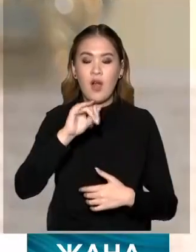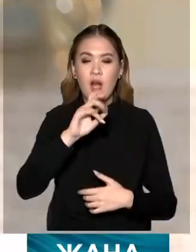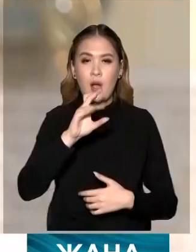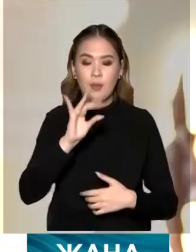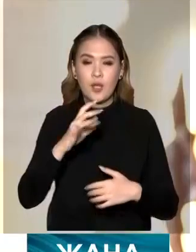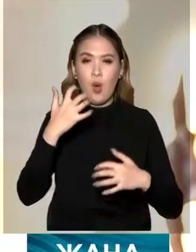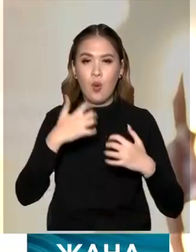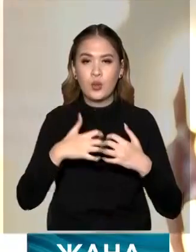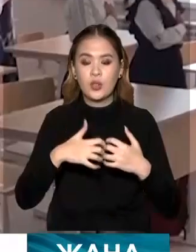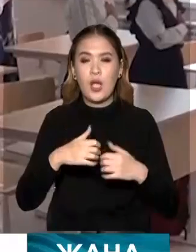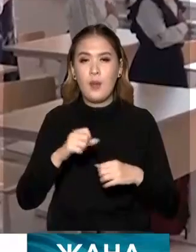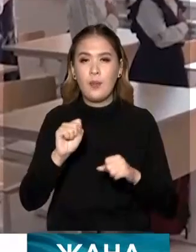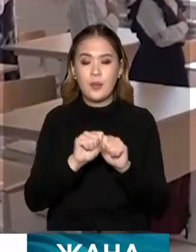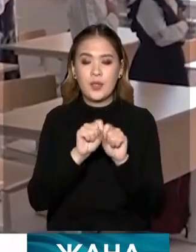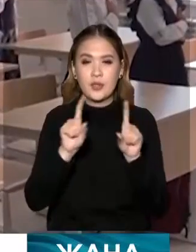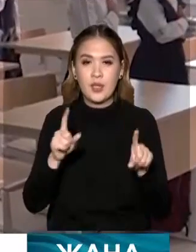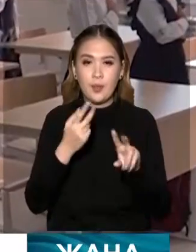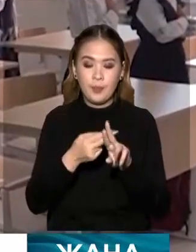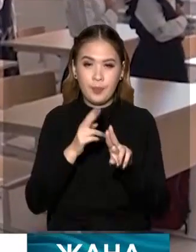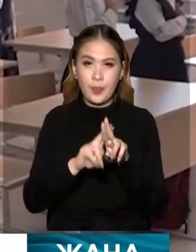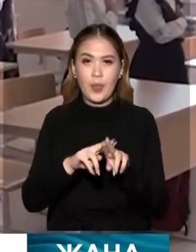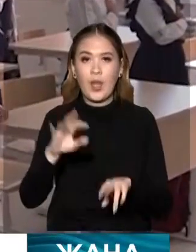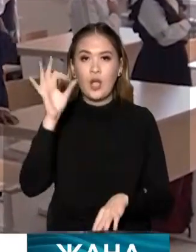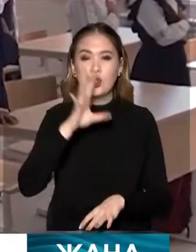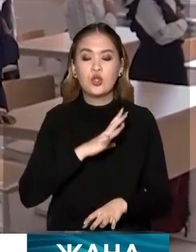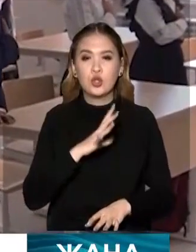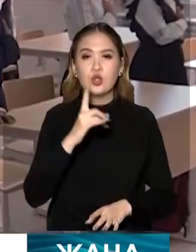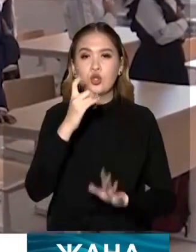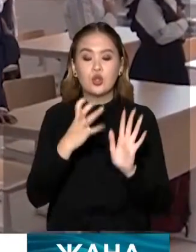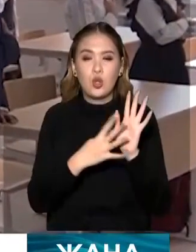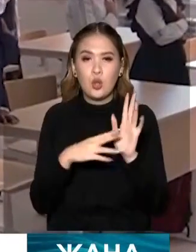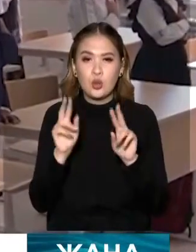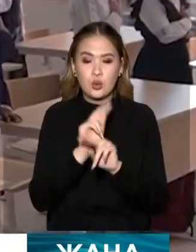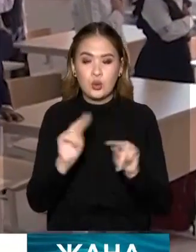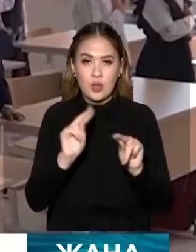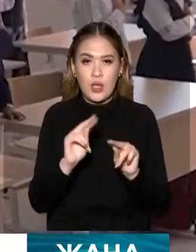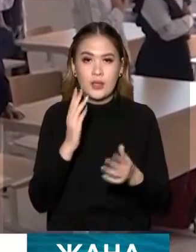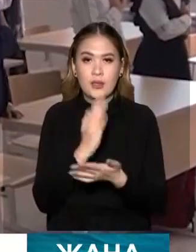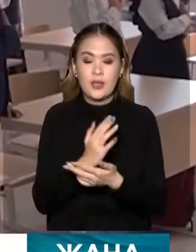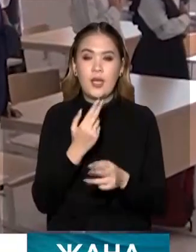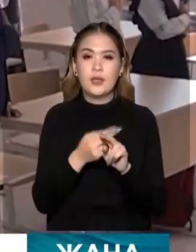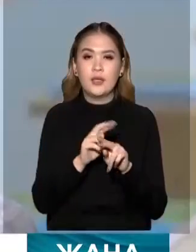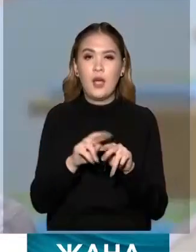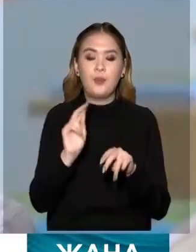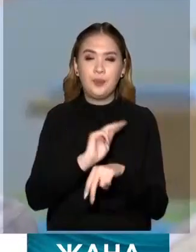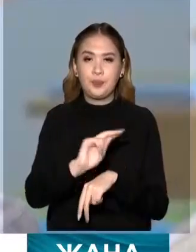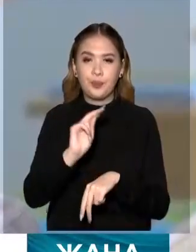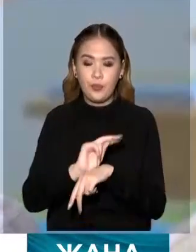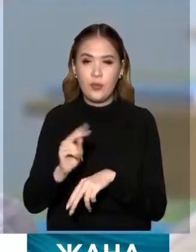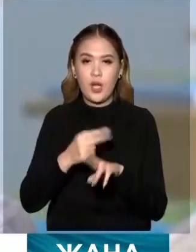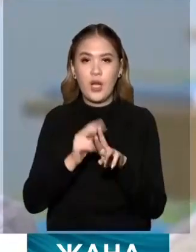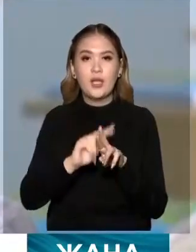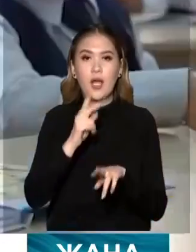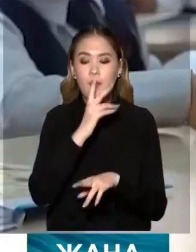орта мектеп болып қалыптастық. Қазір бұл білім ошағында 109 ұстаз өскелең ұрпаққа тағылымды тәлім тәрбие беруде. Жалпы